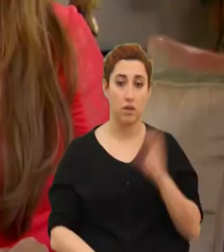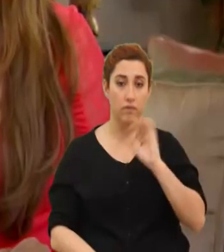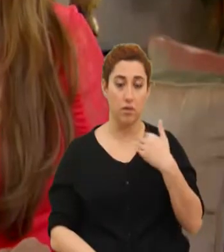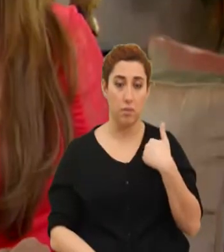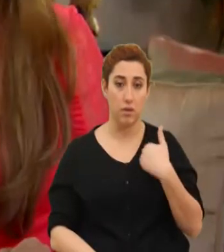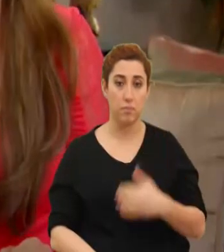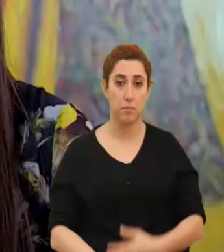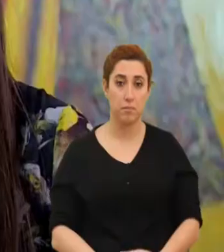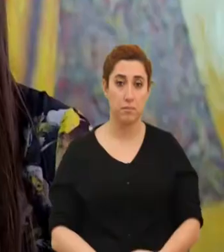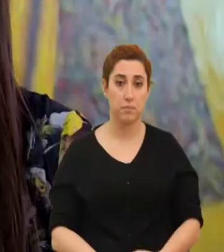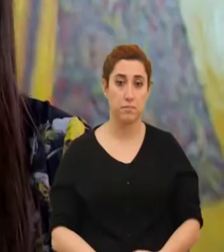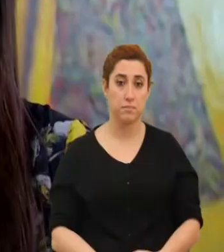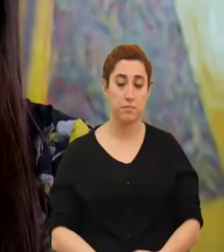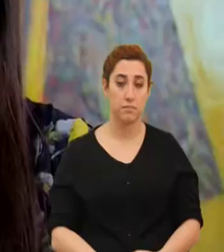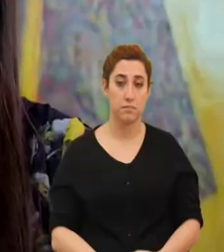Evet benim.